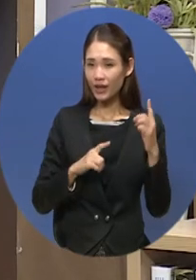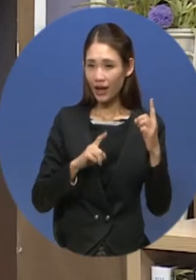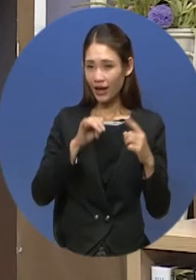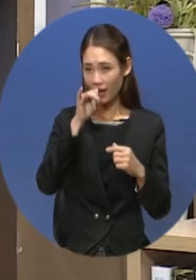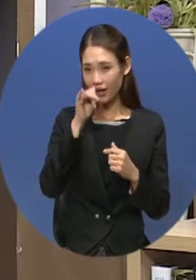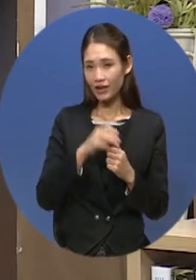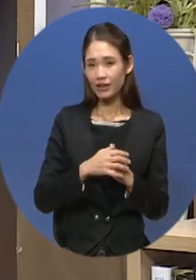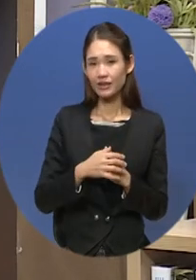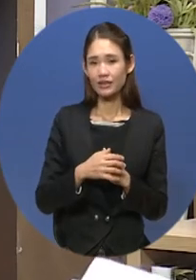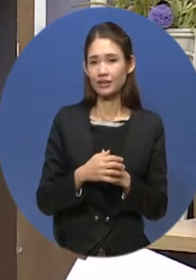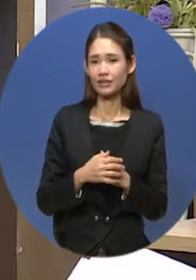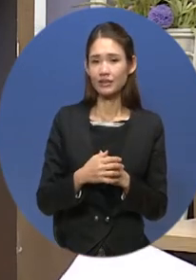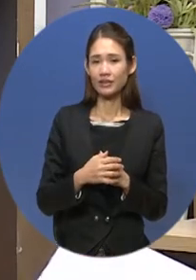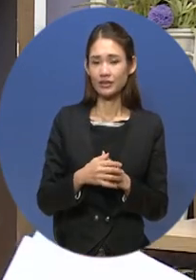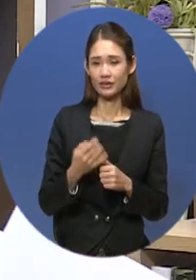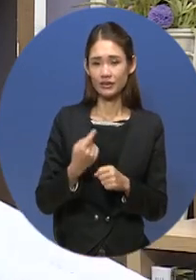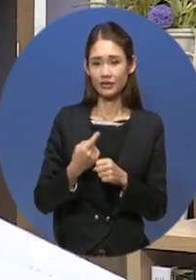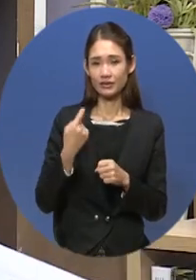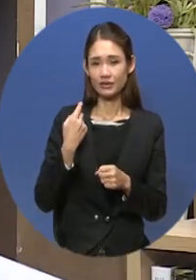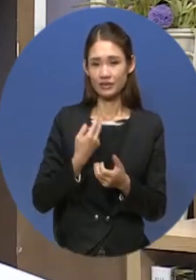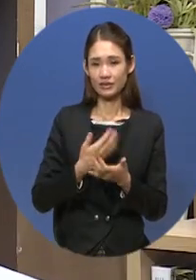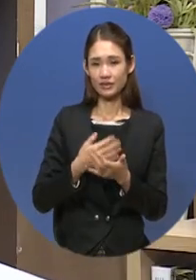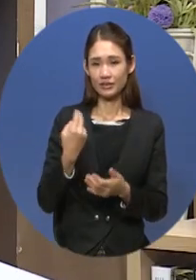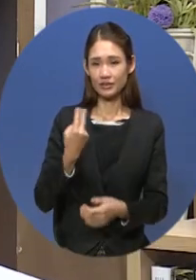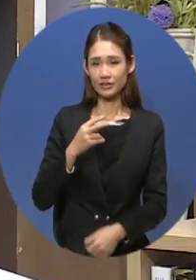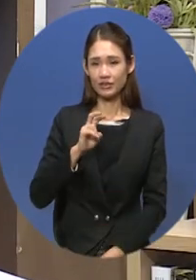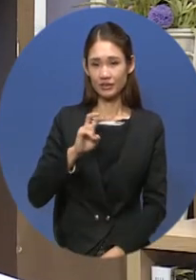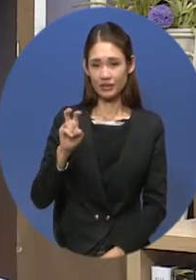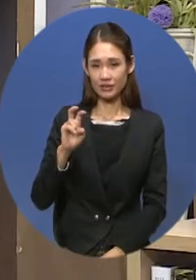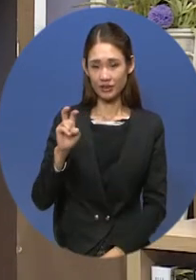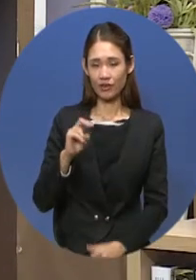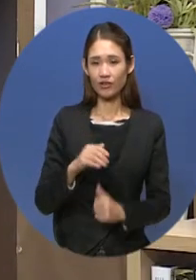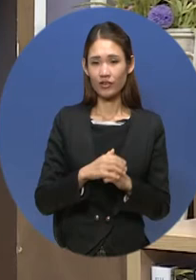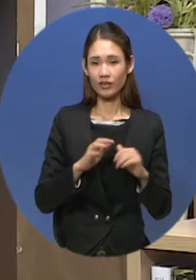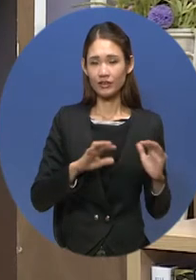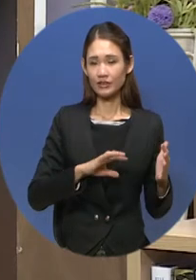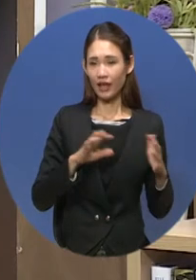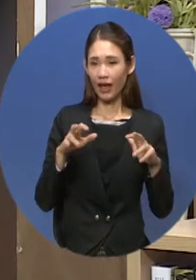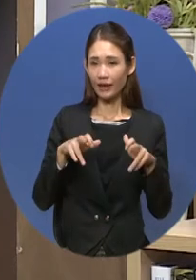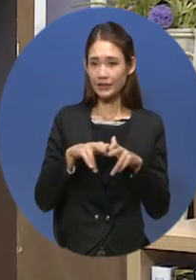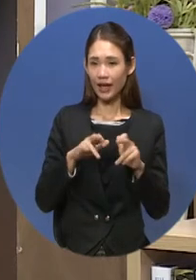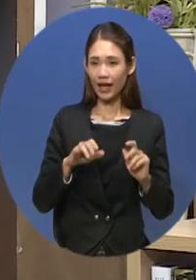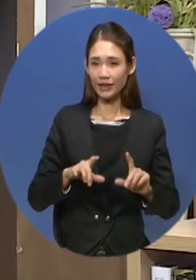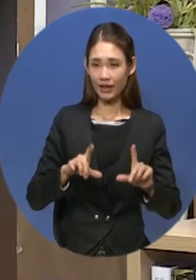있더라고요. 이 작년에 2020년이죠. 아, 네. 네. 2022년에 세계 장애인의 날을